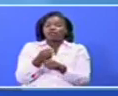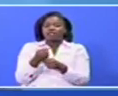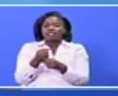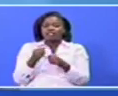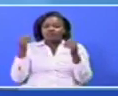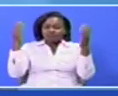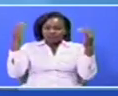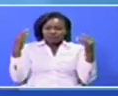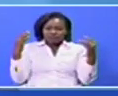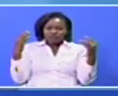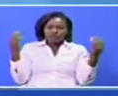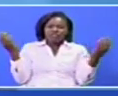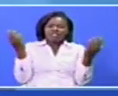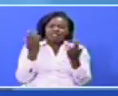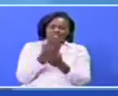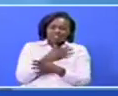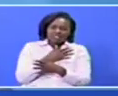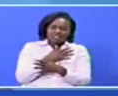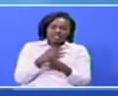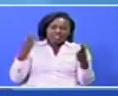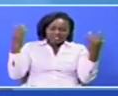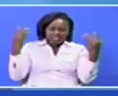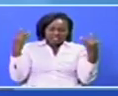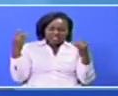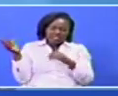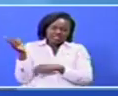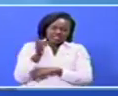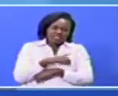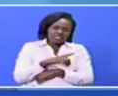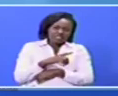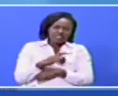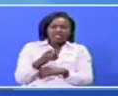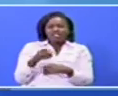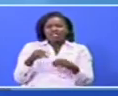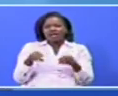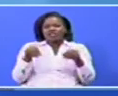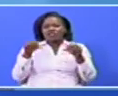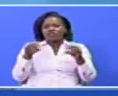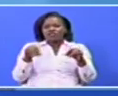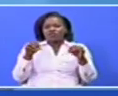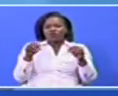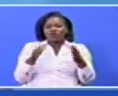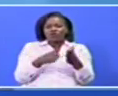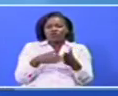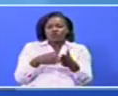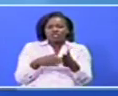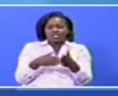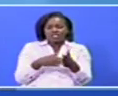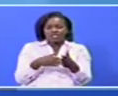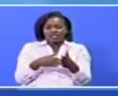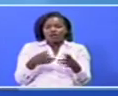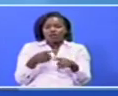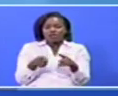ile inanyesha siku nyingi, hata kama kidogodogo, lakini siku nyingi mpaka udongo unaloa maji kabisa, unaanza kudondoka kama maji. Kwa